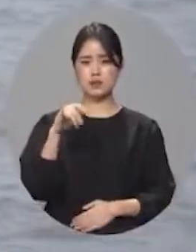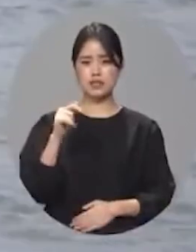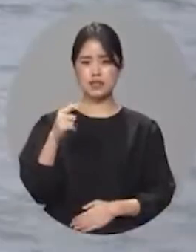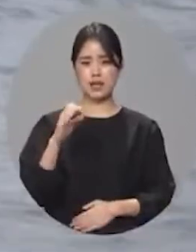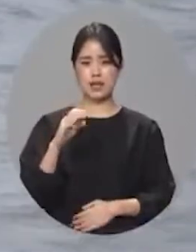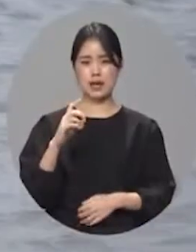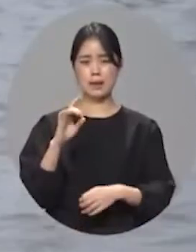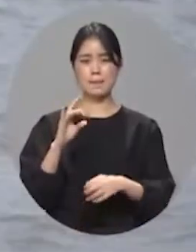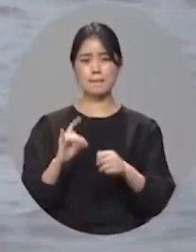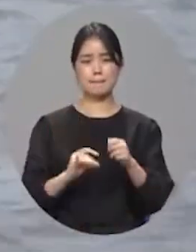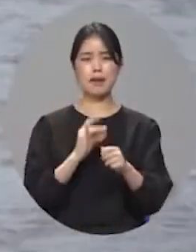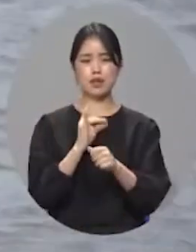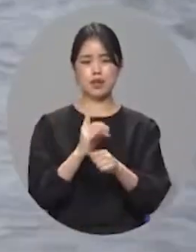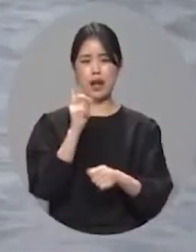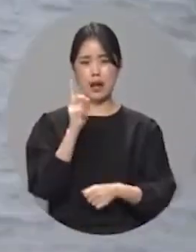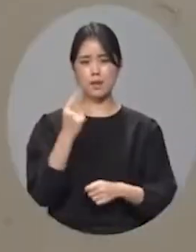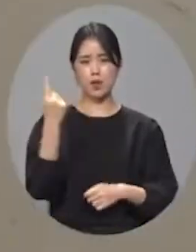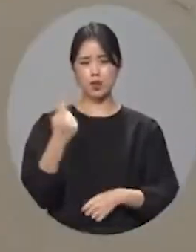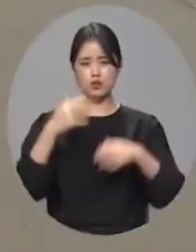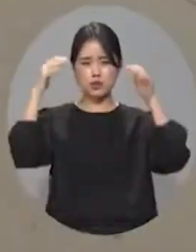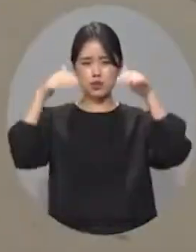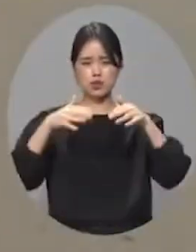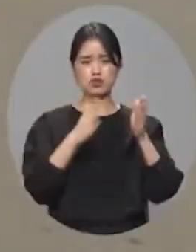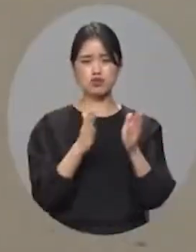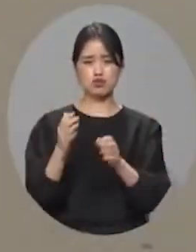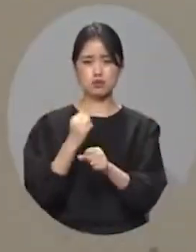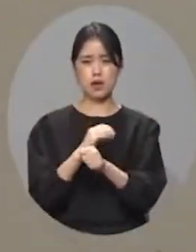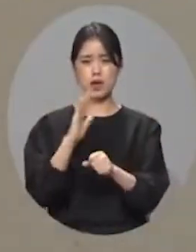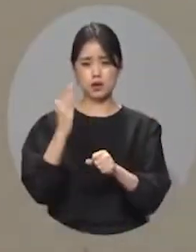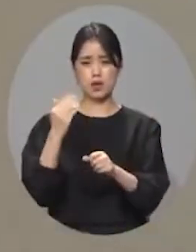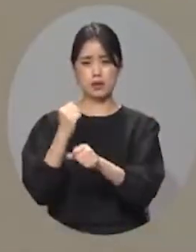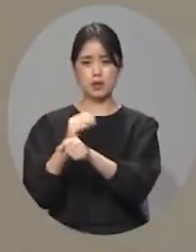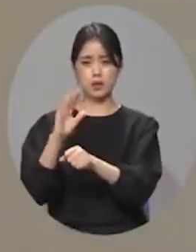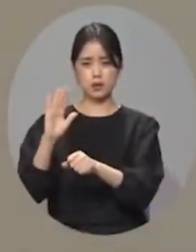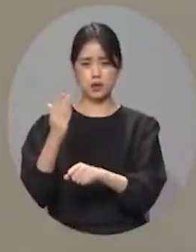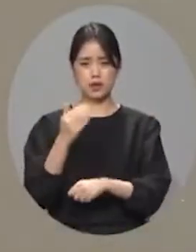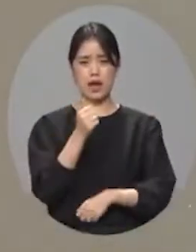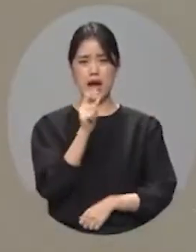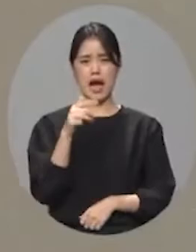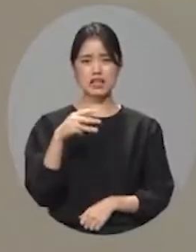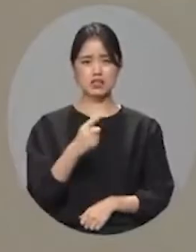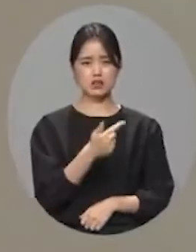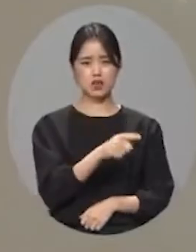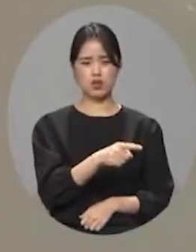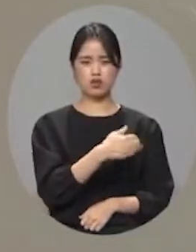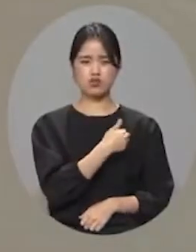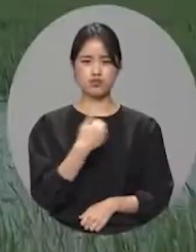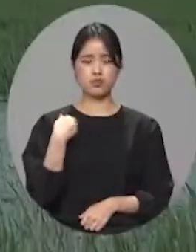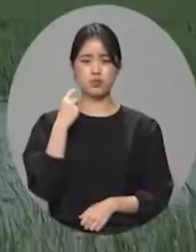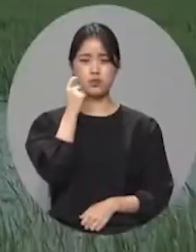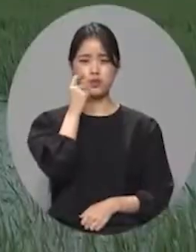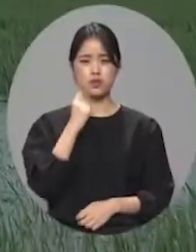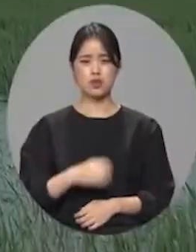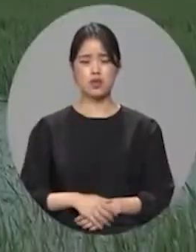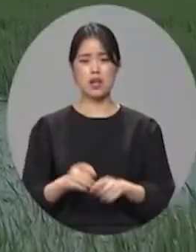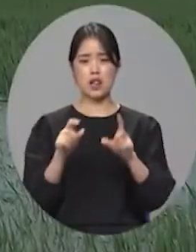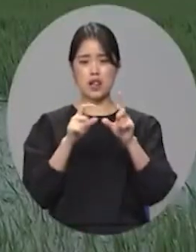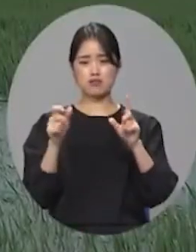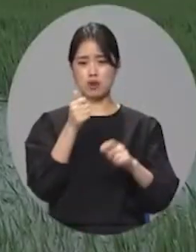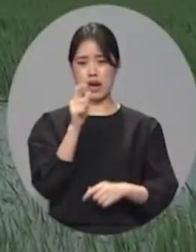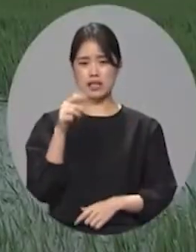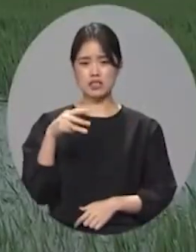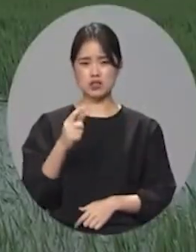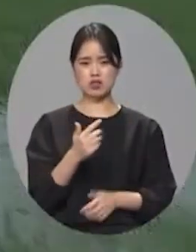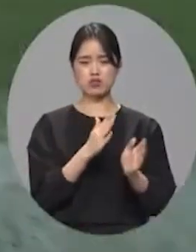100년에 한 번 오는 홍수에 대비할 수 있게 설계된 데 비해 하천은 거기에 미치지 못한다는 겁니다 또 일부 하천은